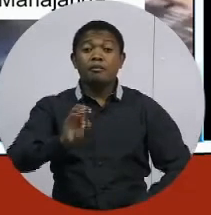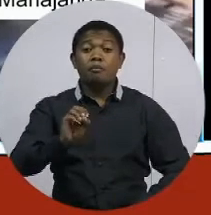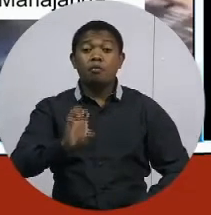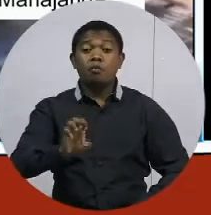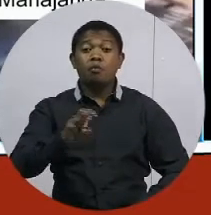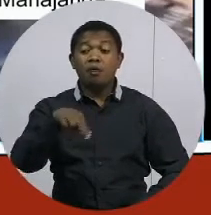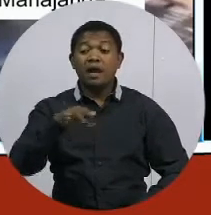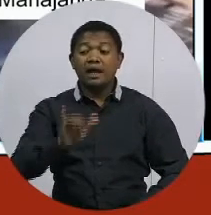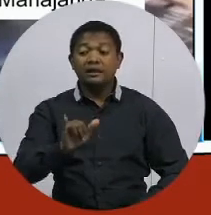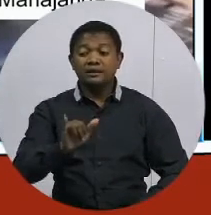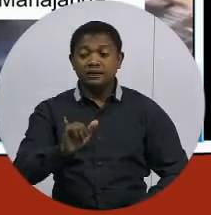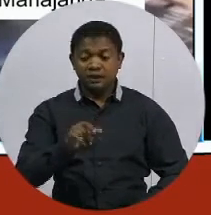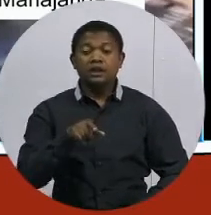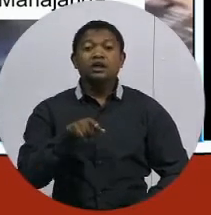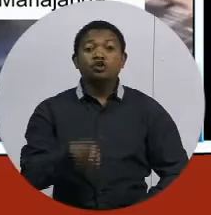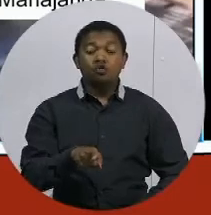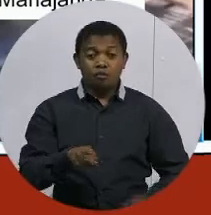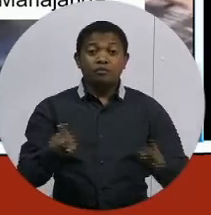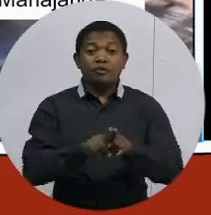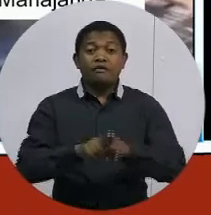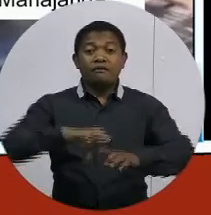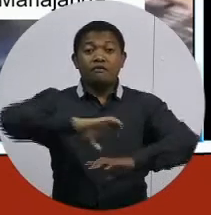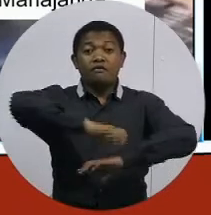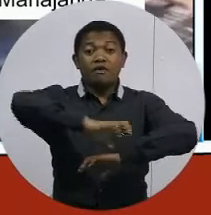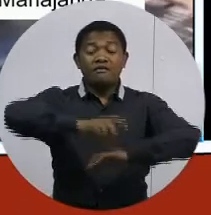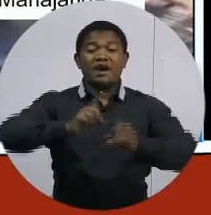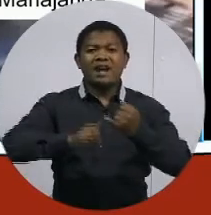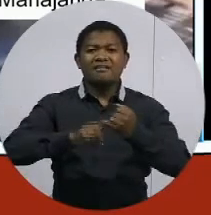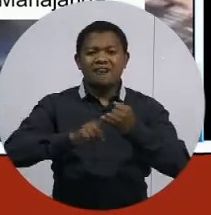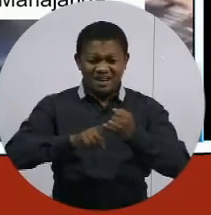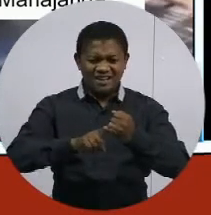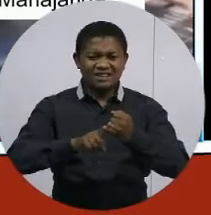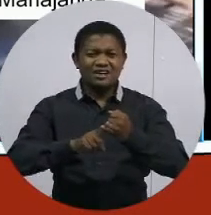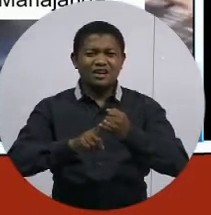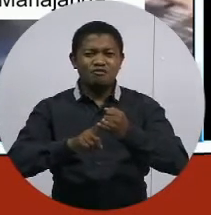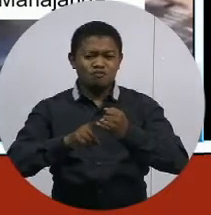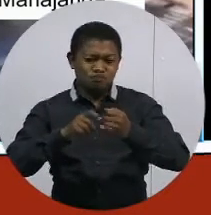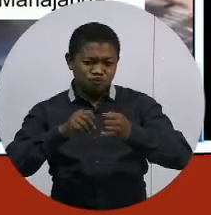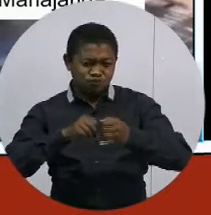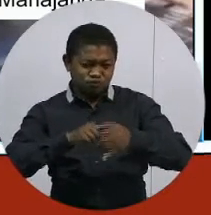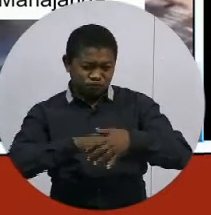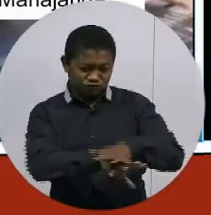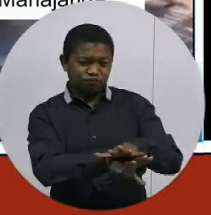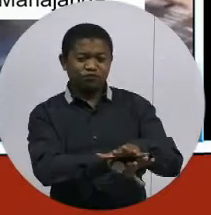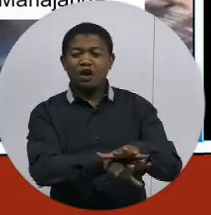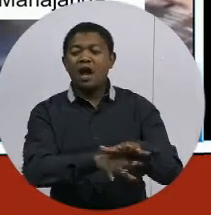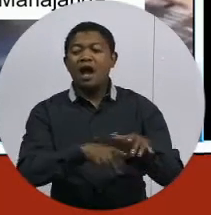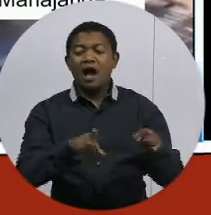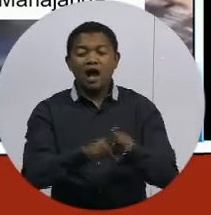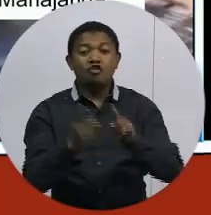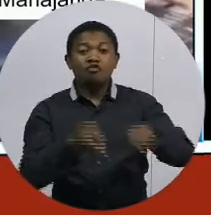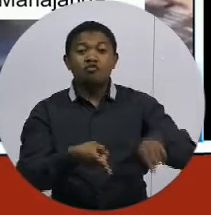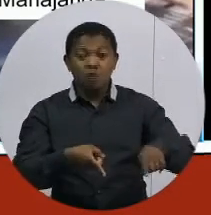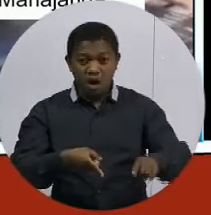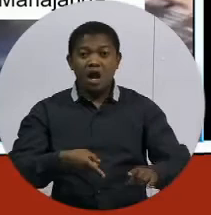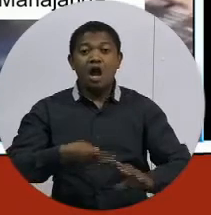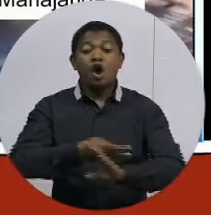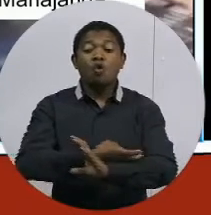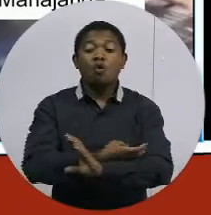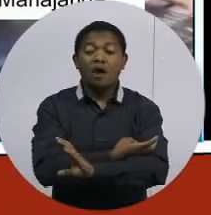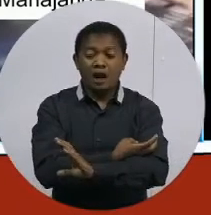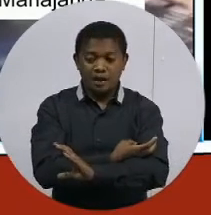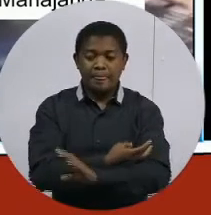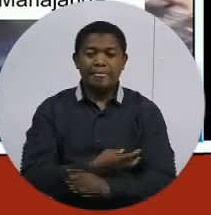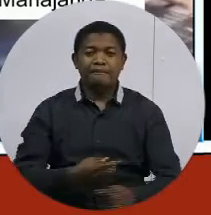faramparana zevo ni dire ni coronavirus ni ezakadeta deta na tous en tournant ce pecado lourd zaya et ni